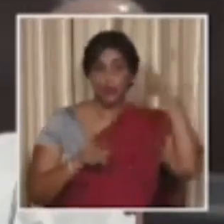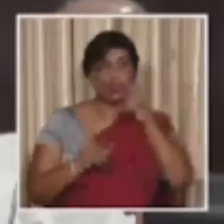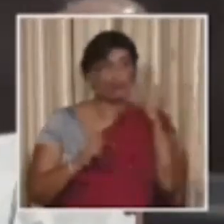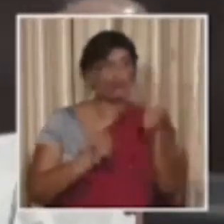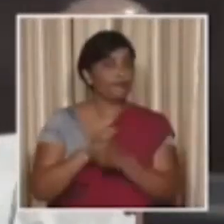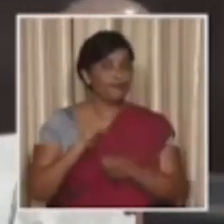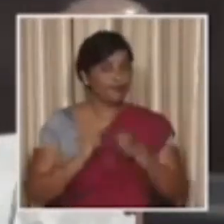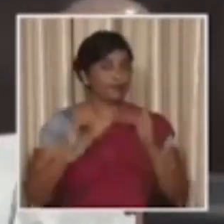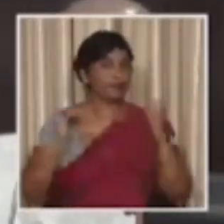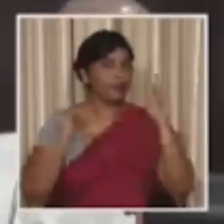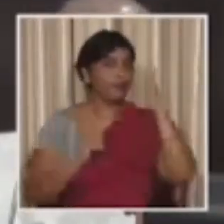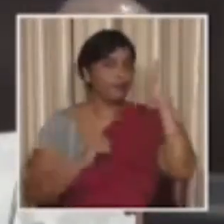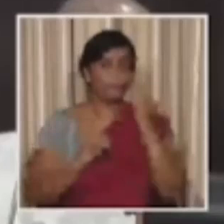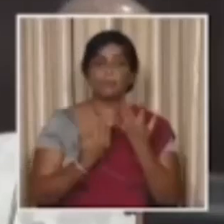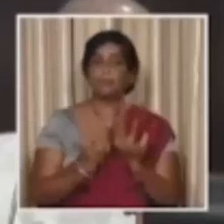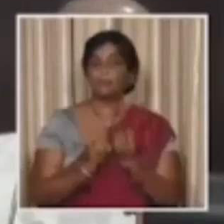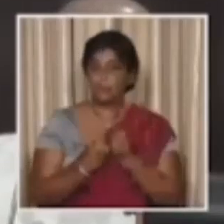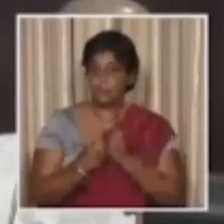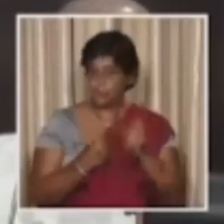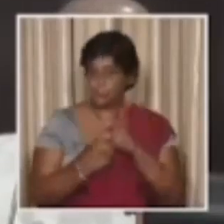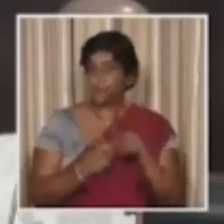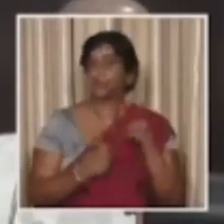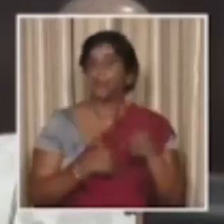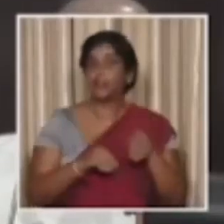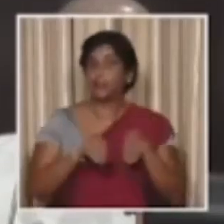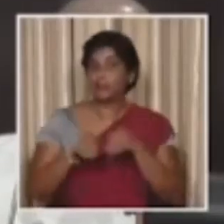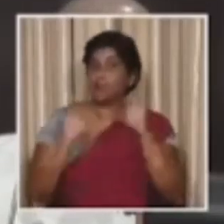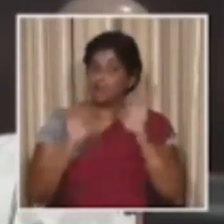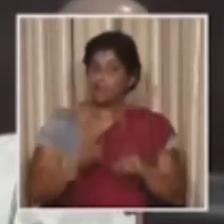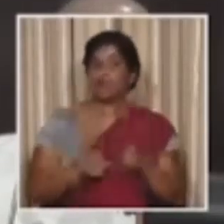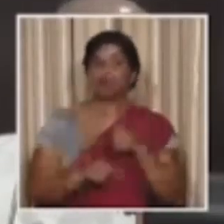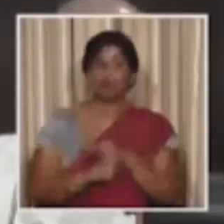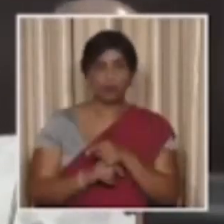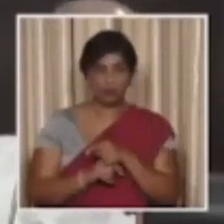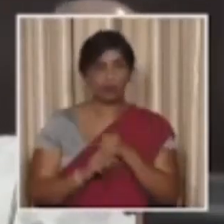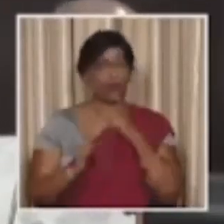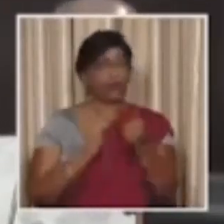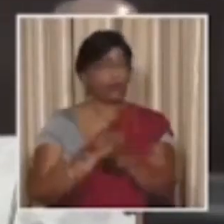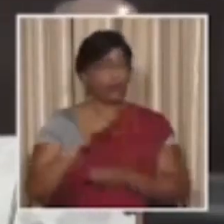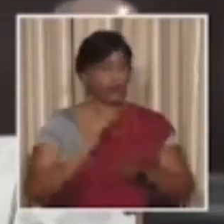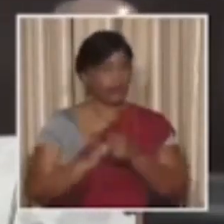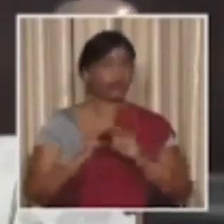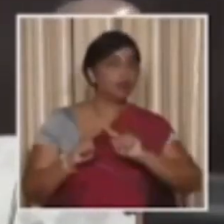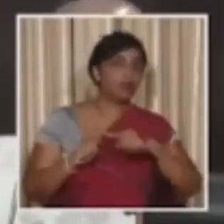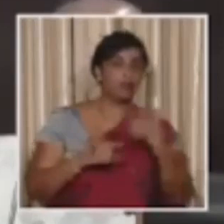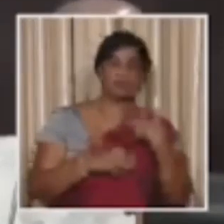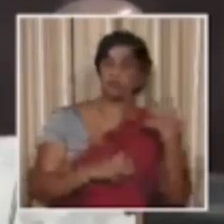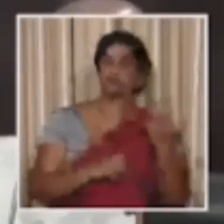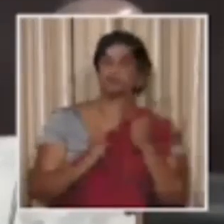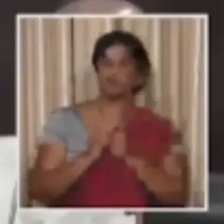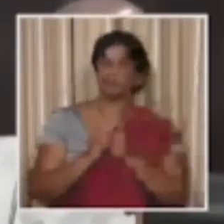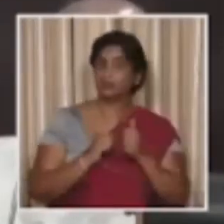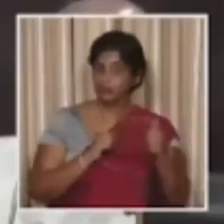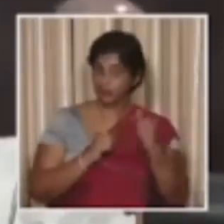VS1 ඉහළ ඵලදායි තත්වයකට පත් කරගනිද්දී වගා නොකරන කුඹුරු වෙනත් ප්‍රයෝජනත්